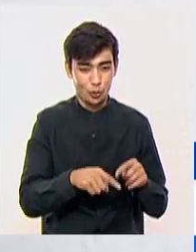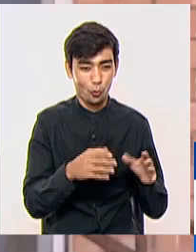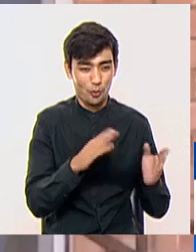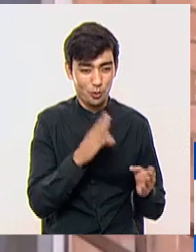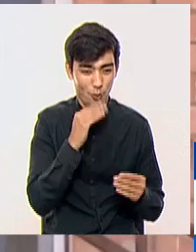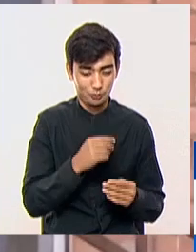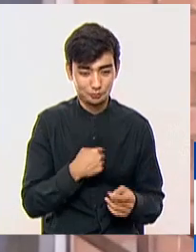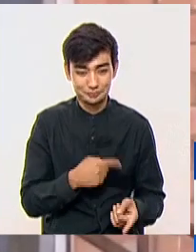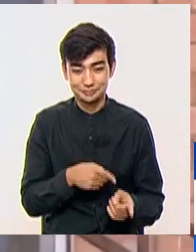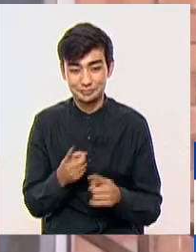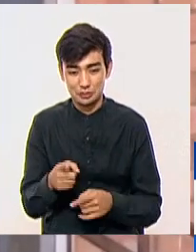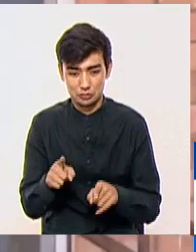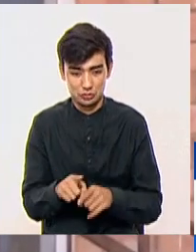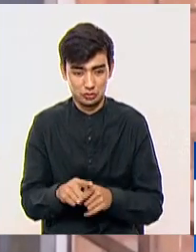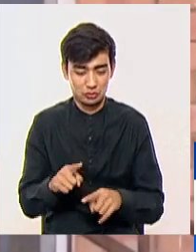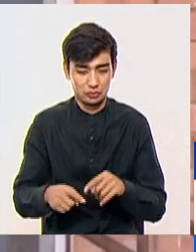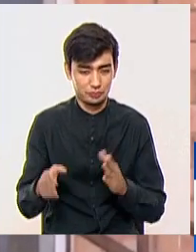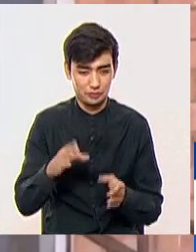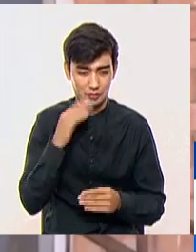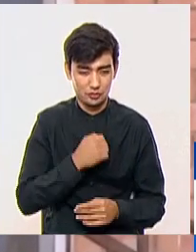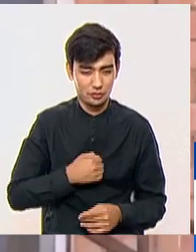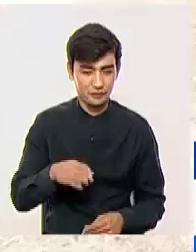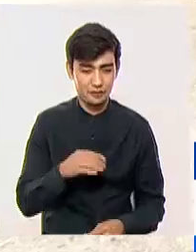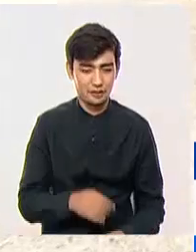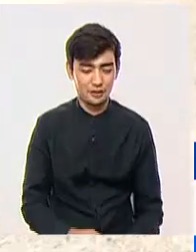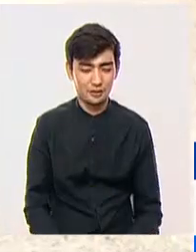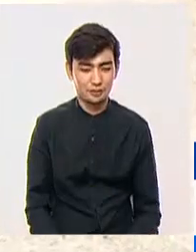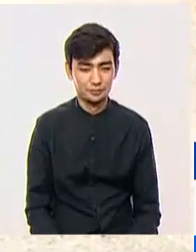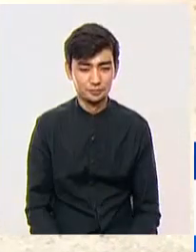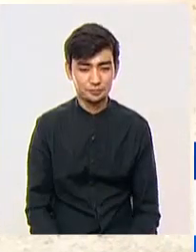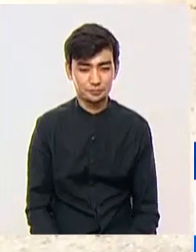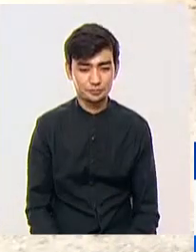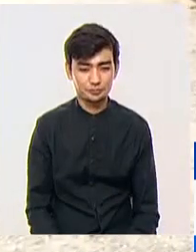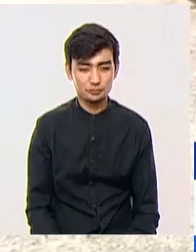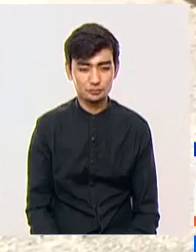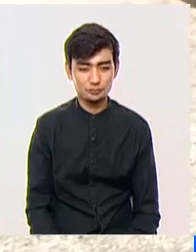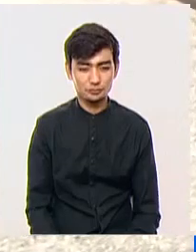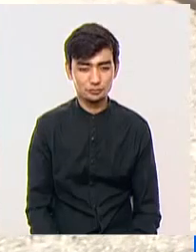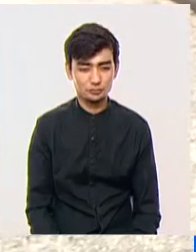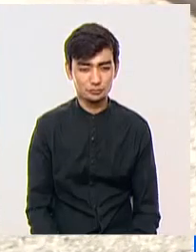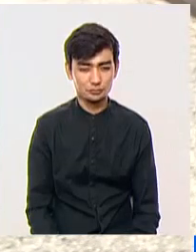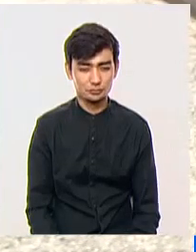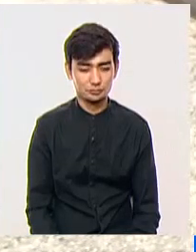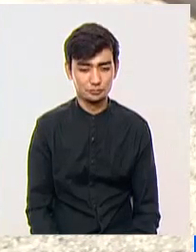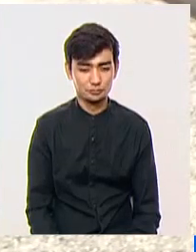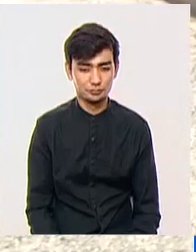құтылғанда тағы апатты үйге тап болдық деп ашынып отыр. Абай